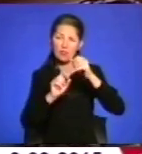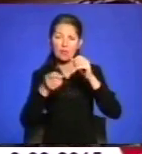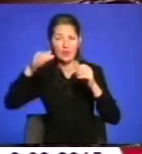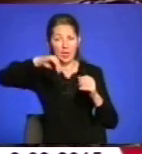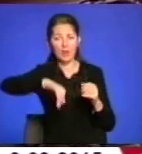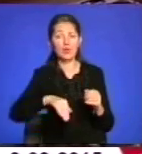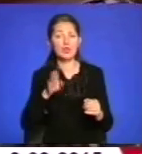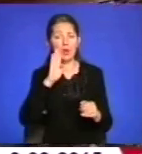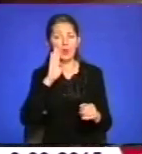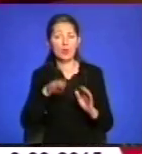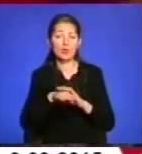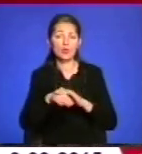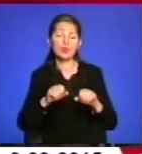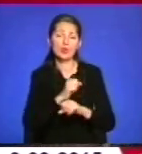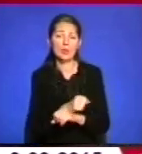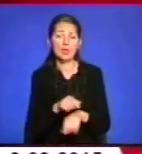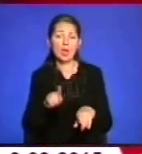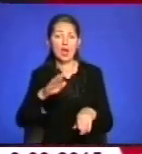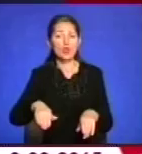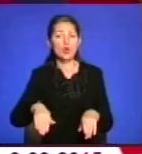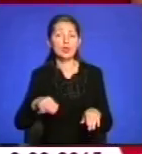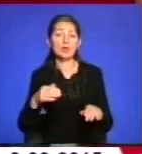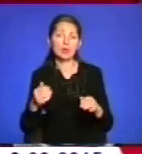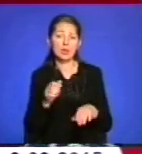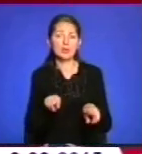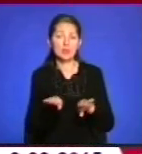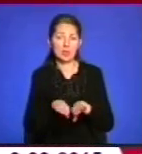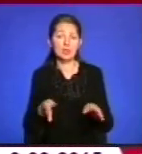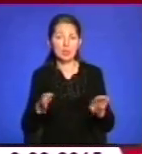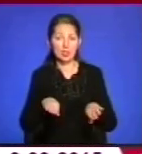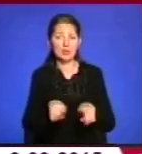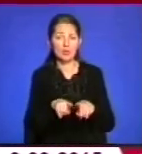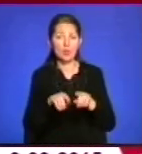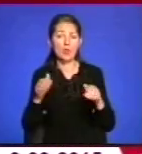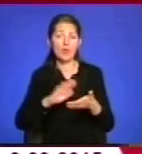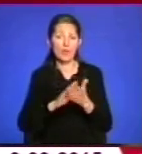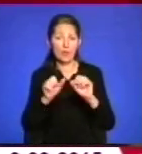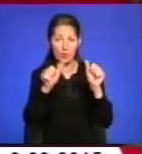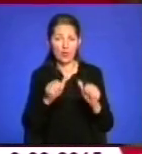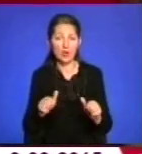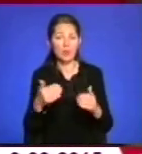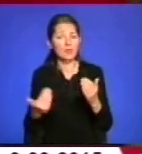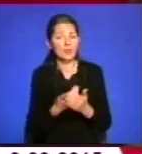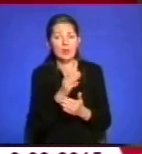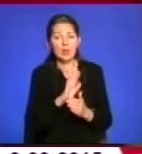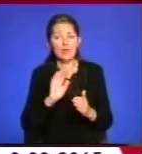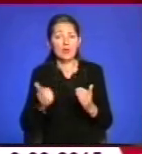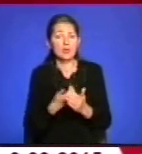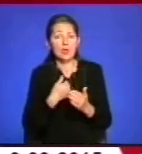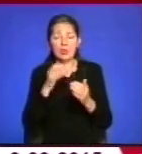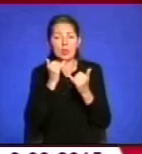нас в такому стані. О, відновиться вона чи не відновиться, важко сказати, тому що ми не можемо і ні підкушити,